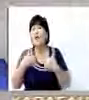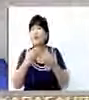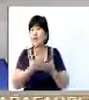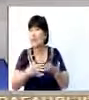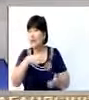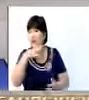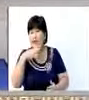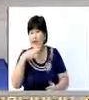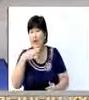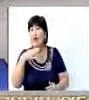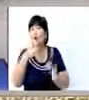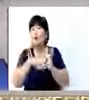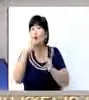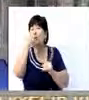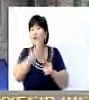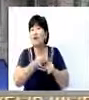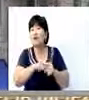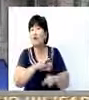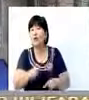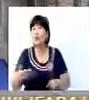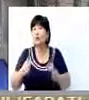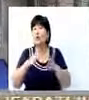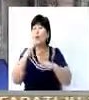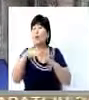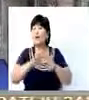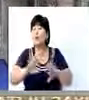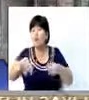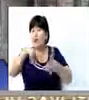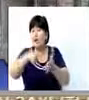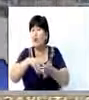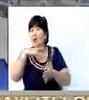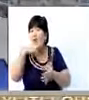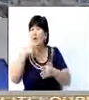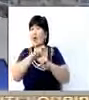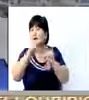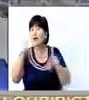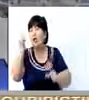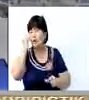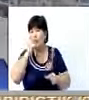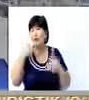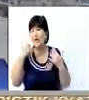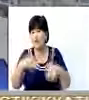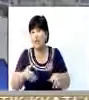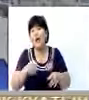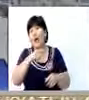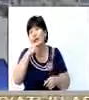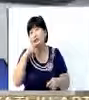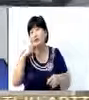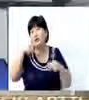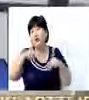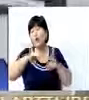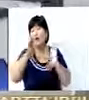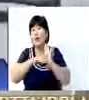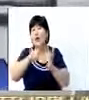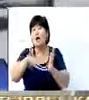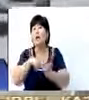де аз емес-ті. 90-шы жылдардан бері тұрғын үй салынбаған қалашықта біраз нысандардың тозығы жеткен. Ресейдің құзыретіндегі